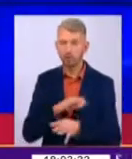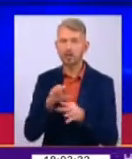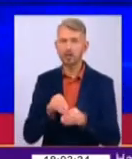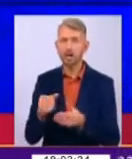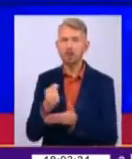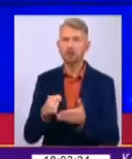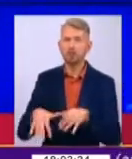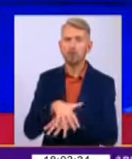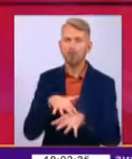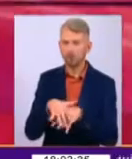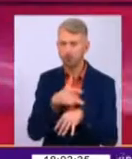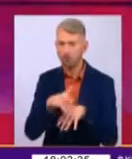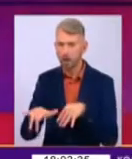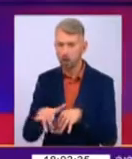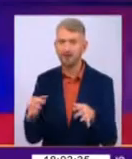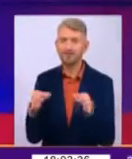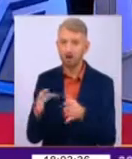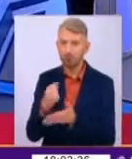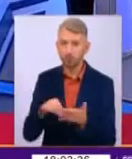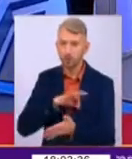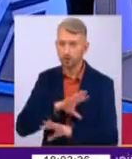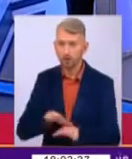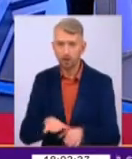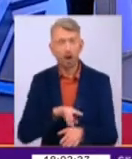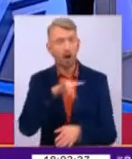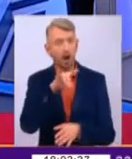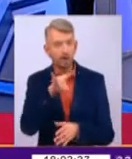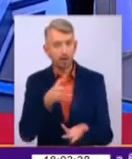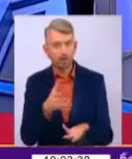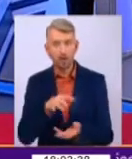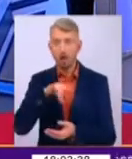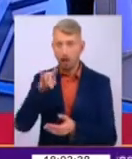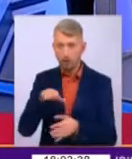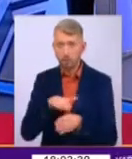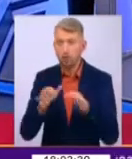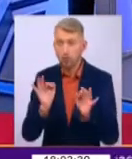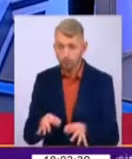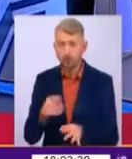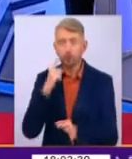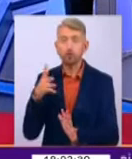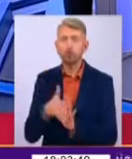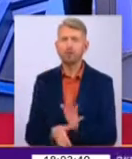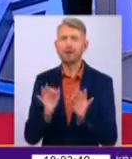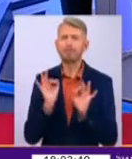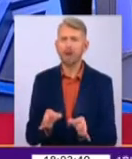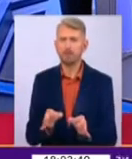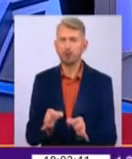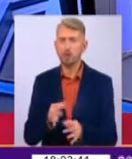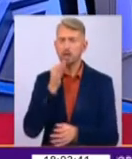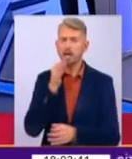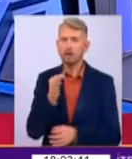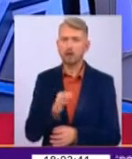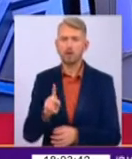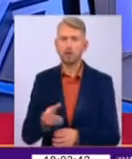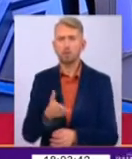ураження, ядерної зброї. Ну, почнемо з авіа. Авіа, абсолютно правильно. Тобто, зрозумійте правильно, сказати,